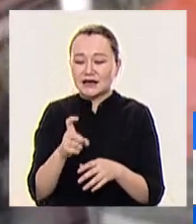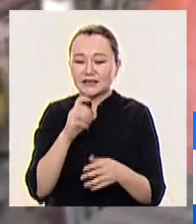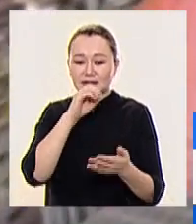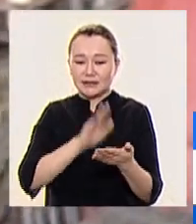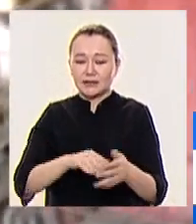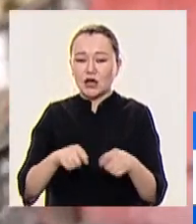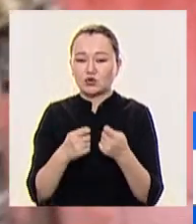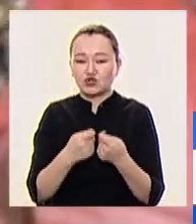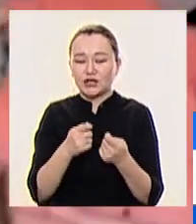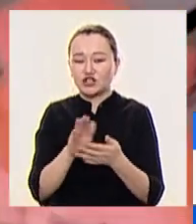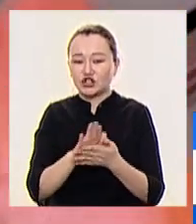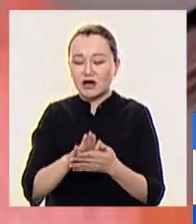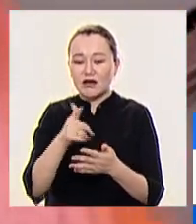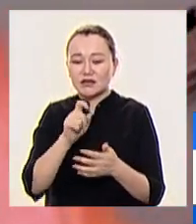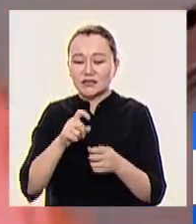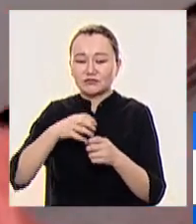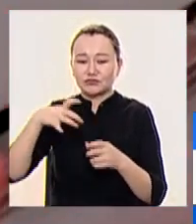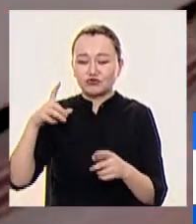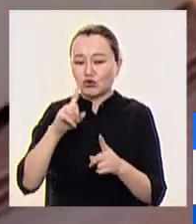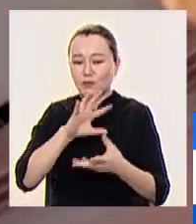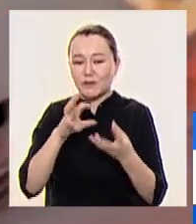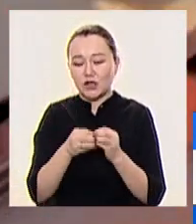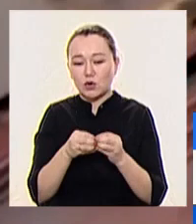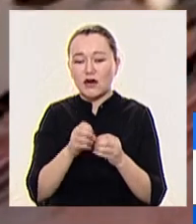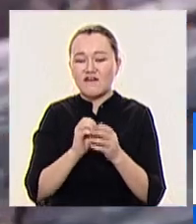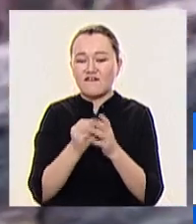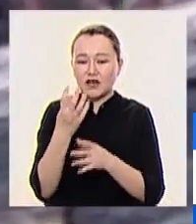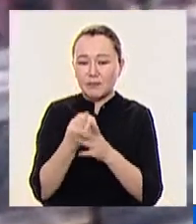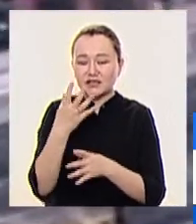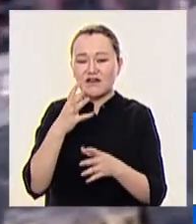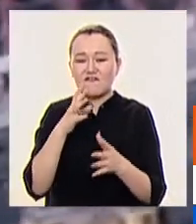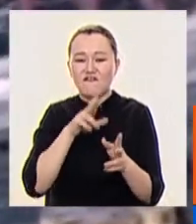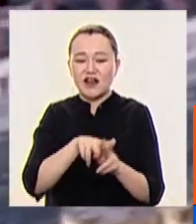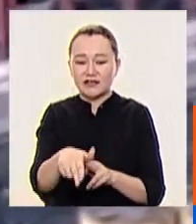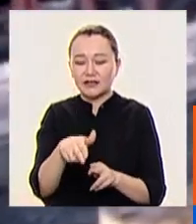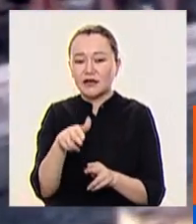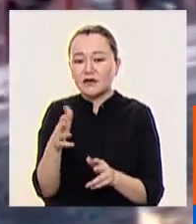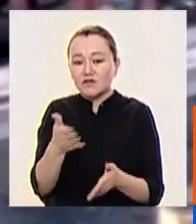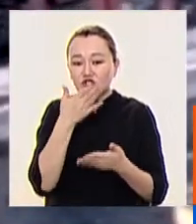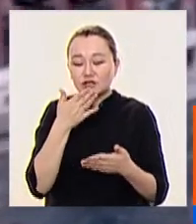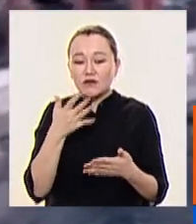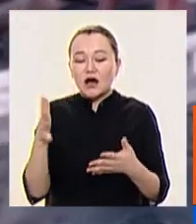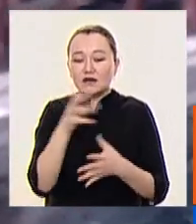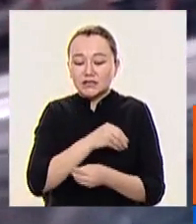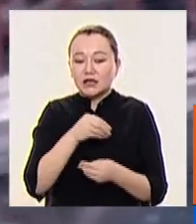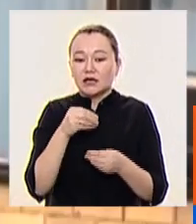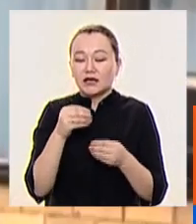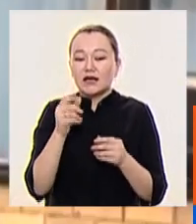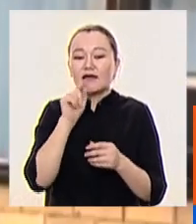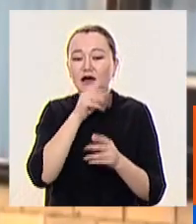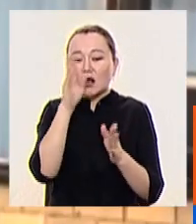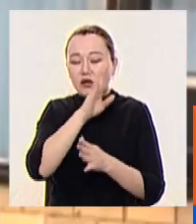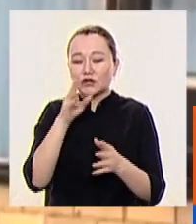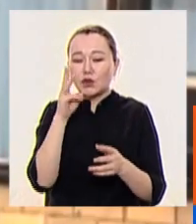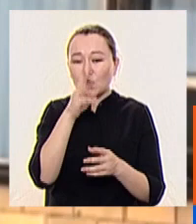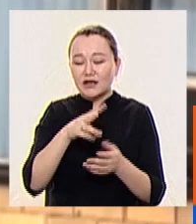зафиксировали нарушения по очистке отходящих газов, что привело к сверхвыбросам вредных веществ. Руководство компании согласовало с Министерством экологии